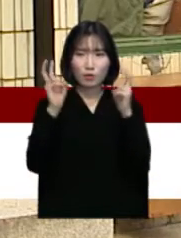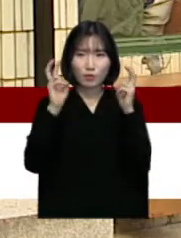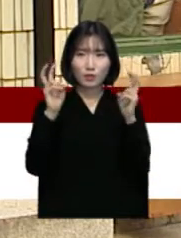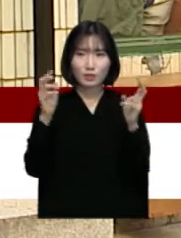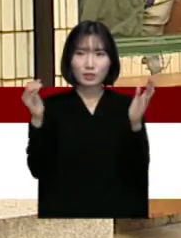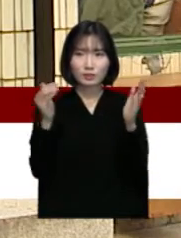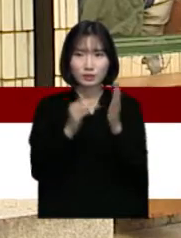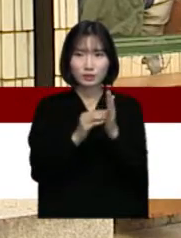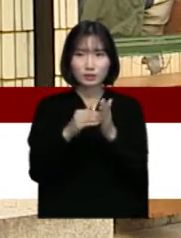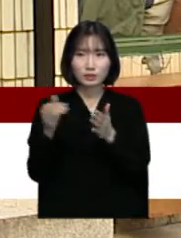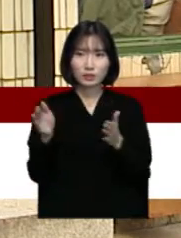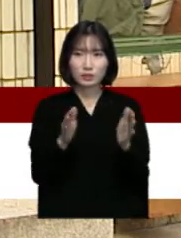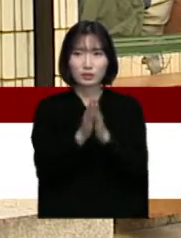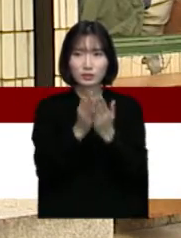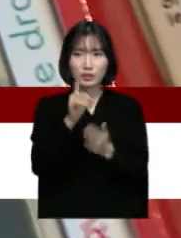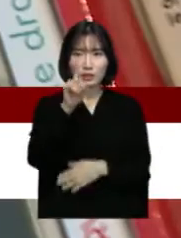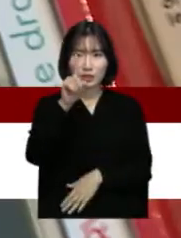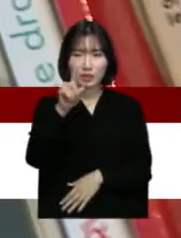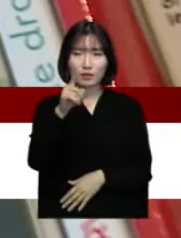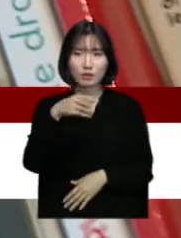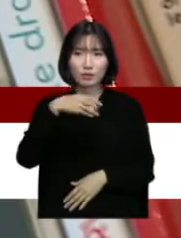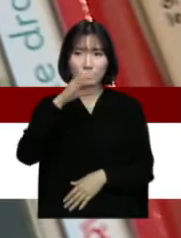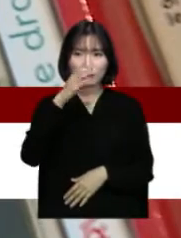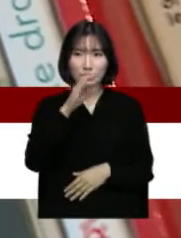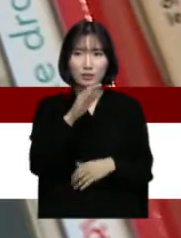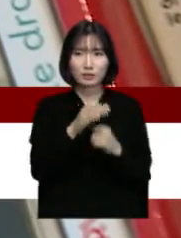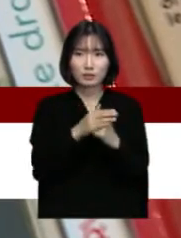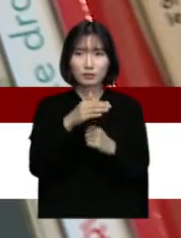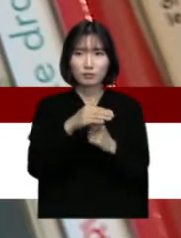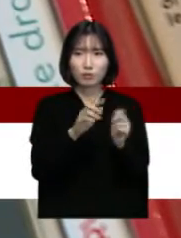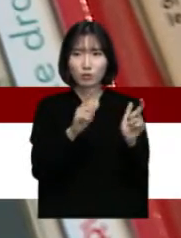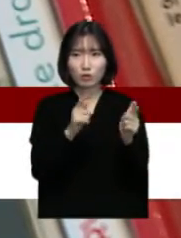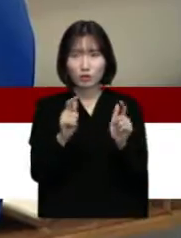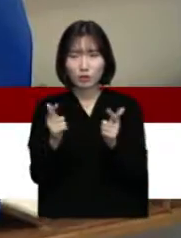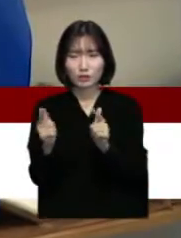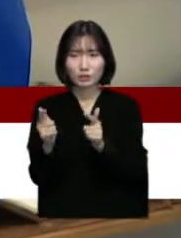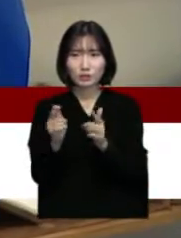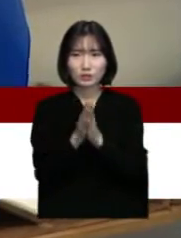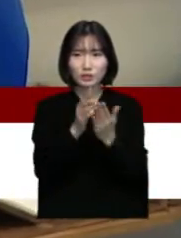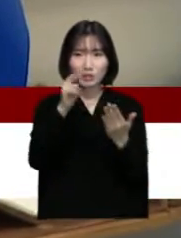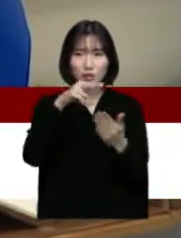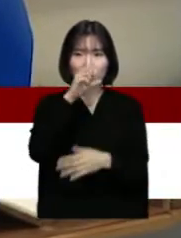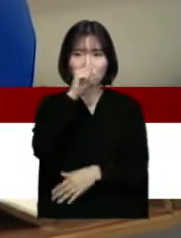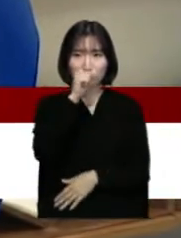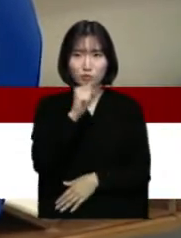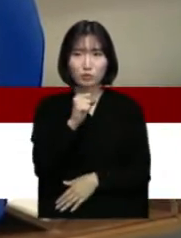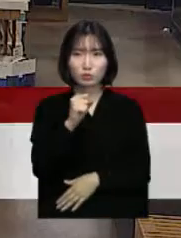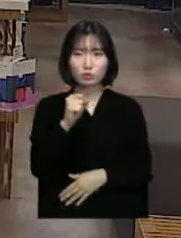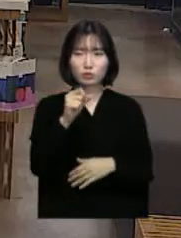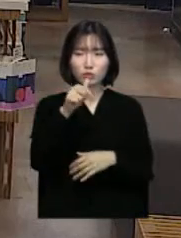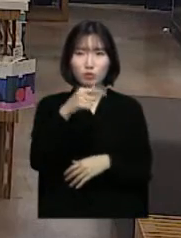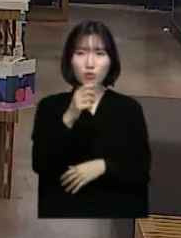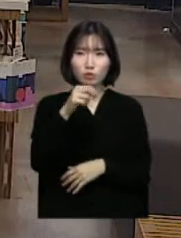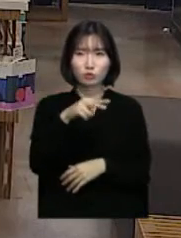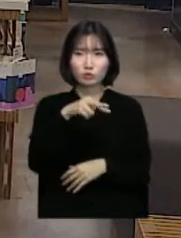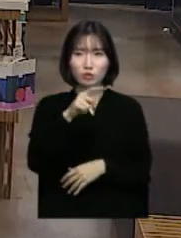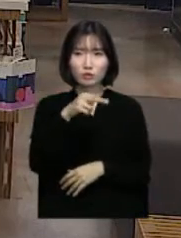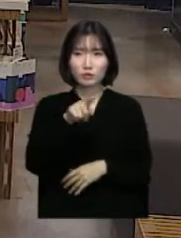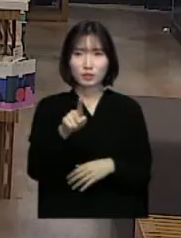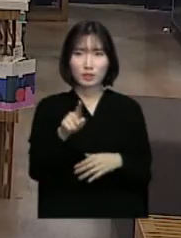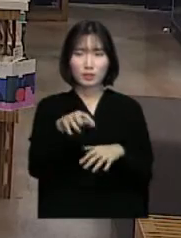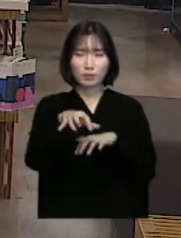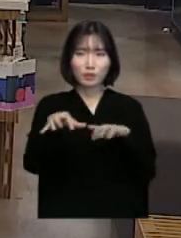독립 출판물 전문인 헬로 인디 복수와 유어 마인드 책읽기 좋은 고 요소 4등 동네 서점들이